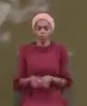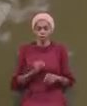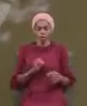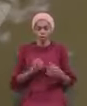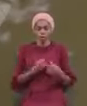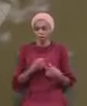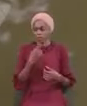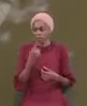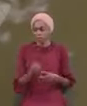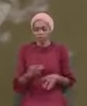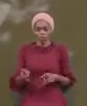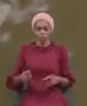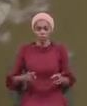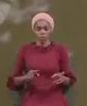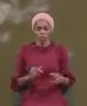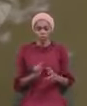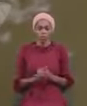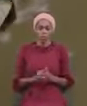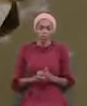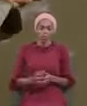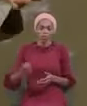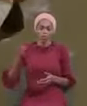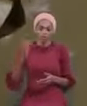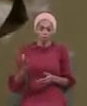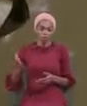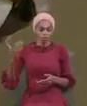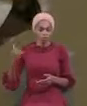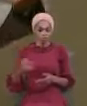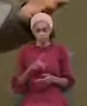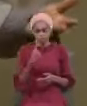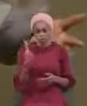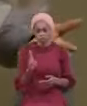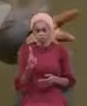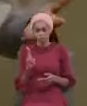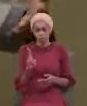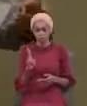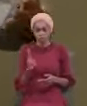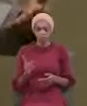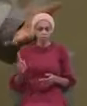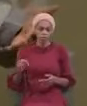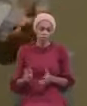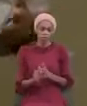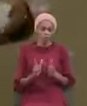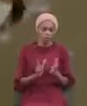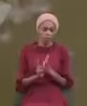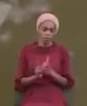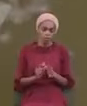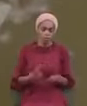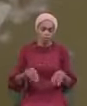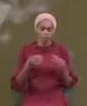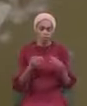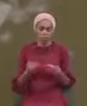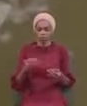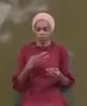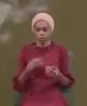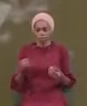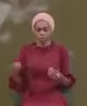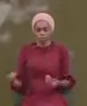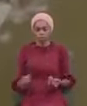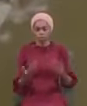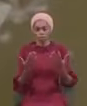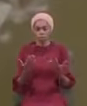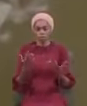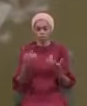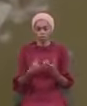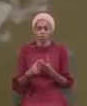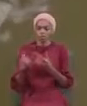utilisait les lois les offrandes sacrifice pour préparer les enfants d'Israël à la